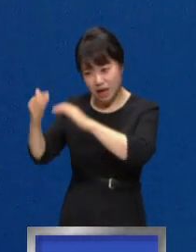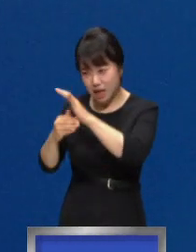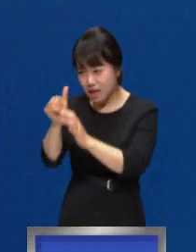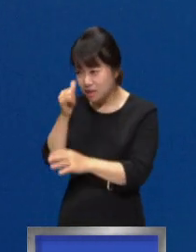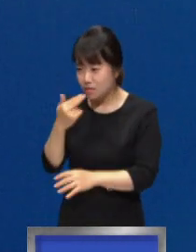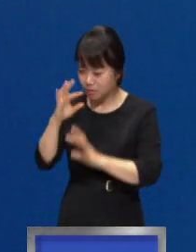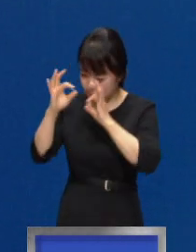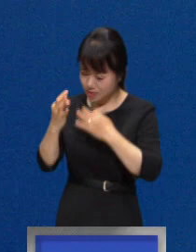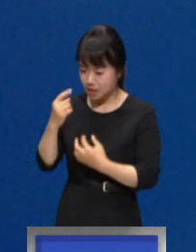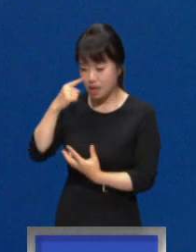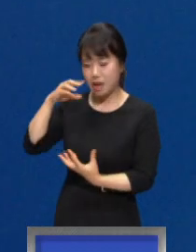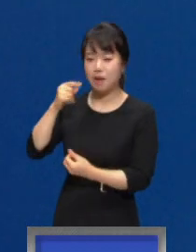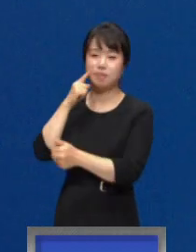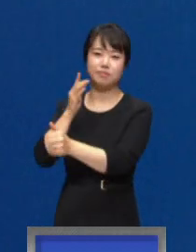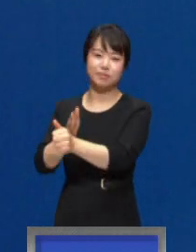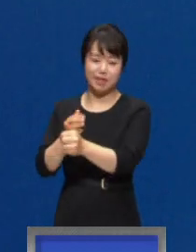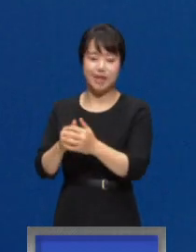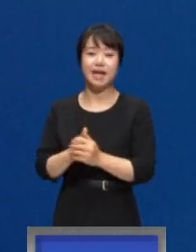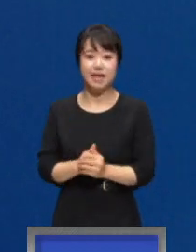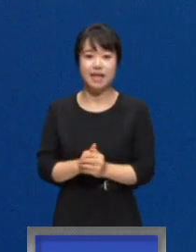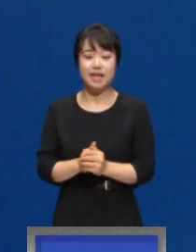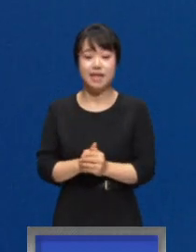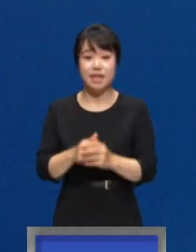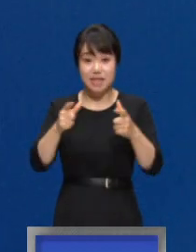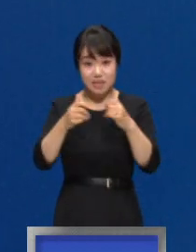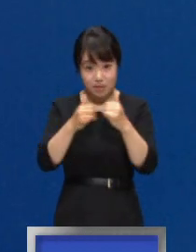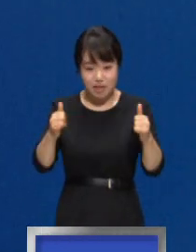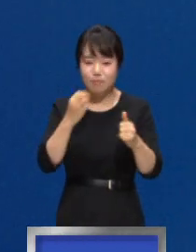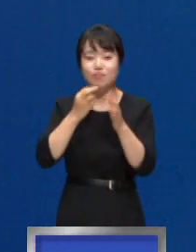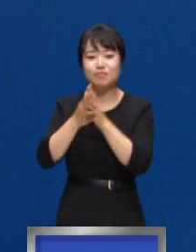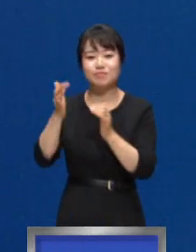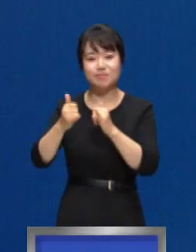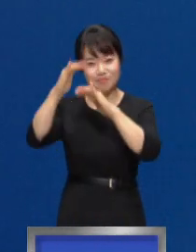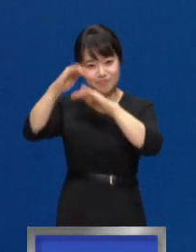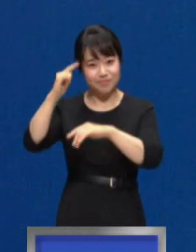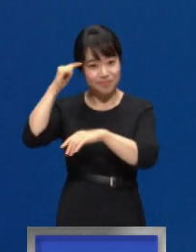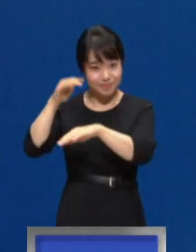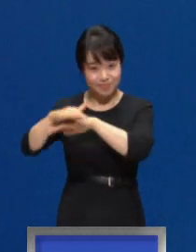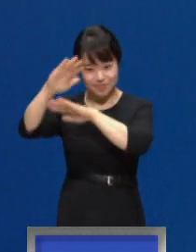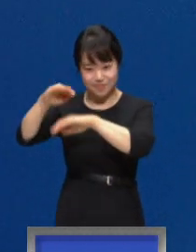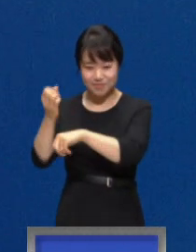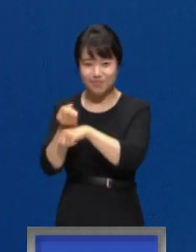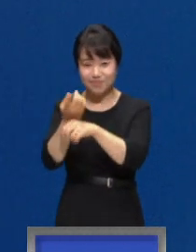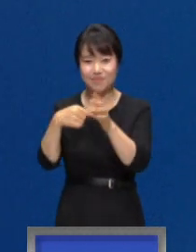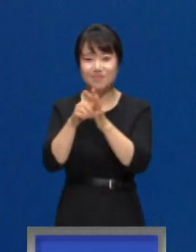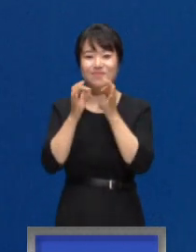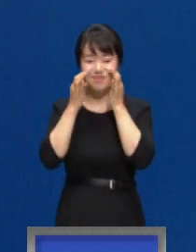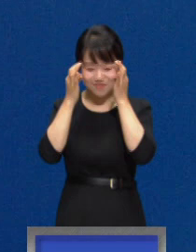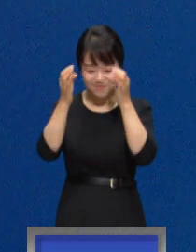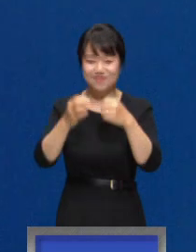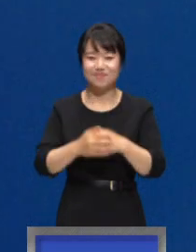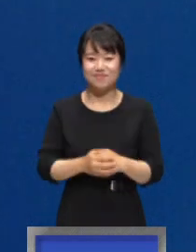있는지 한번 진단해 보시기 바랍니다. 네, 저희는 지역주민, 더 나아가 서울시민의 가치를 담은 소식으로